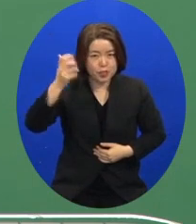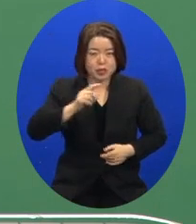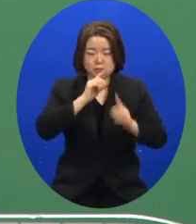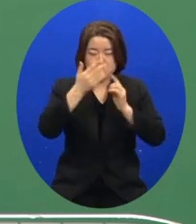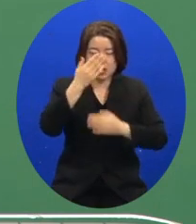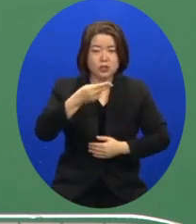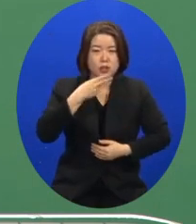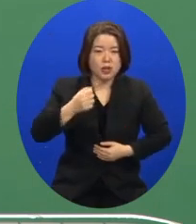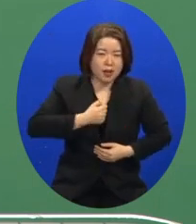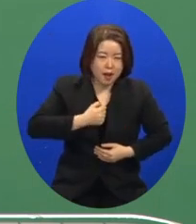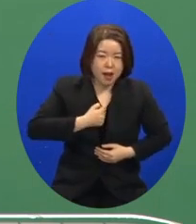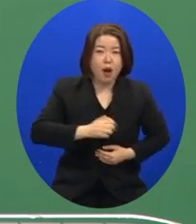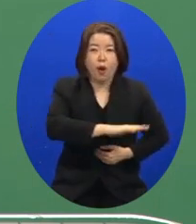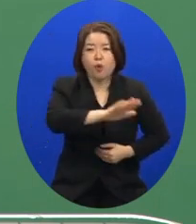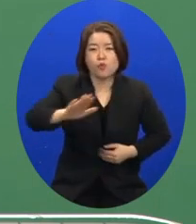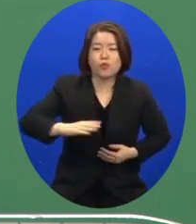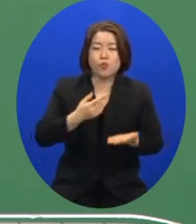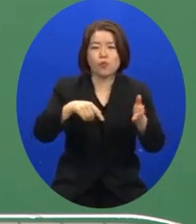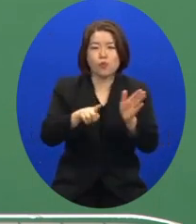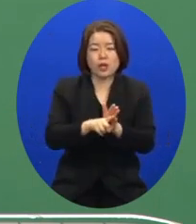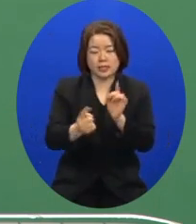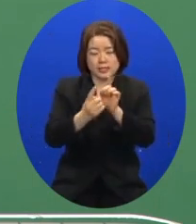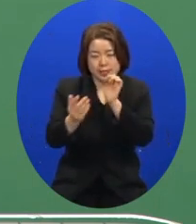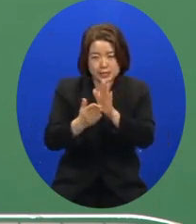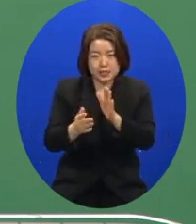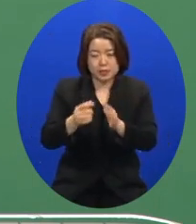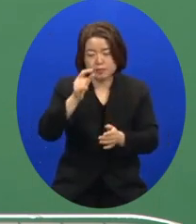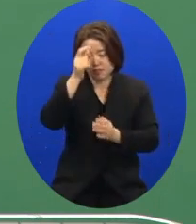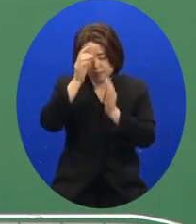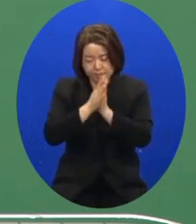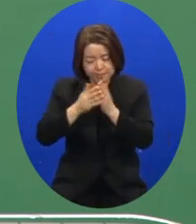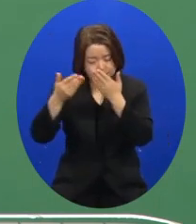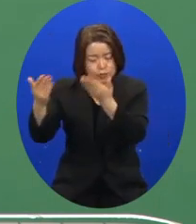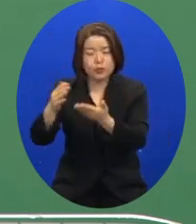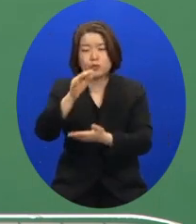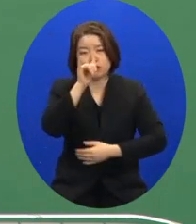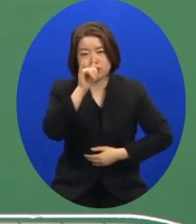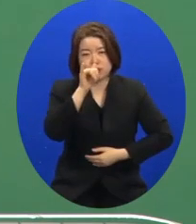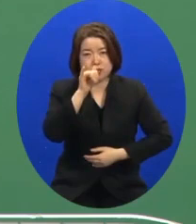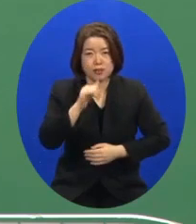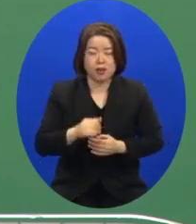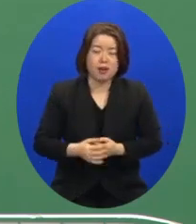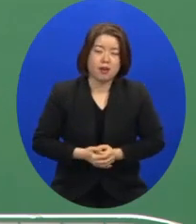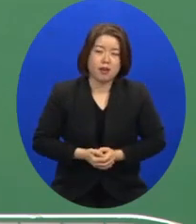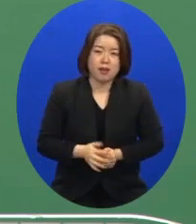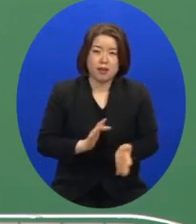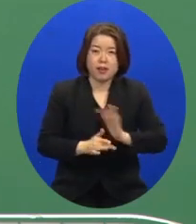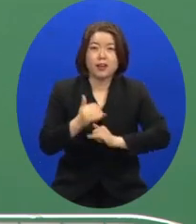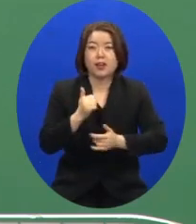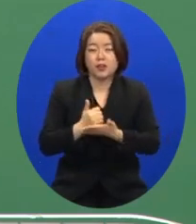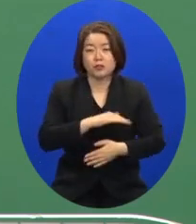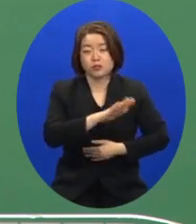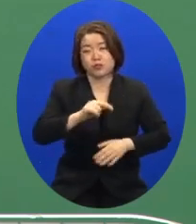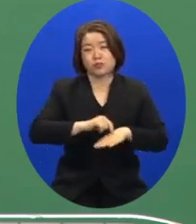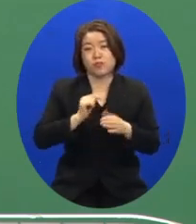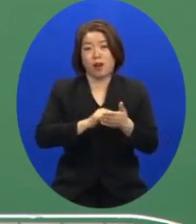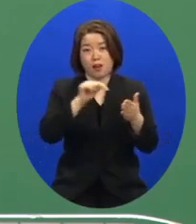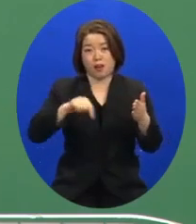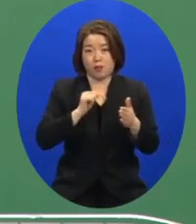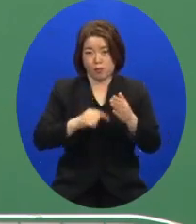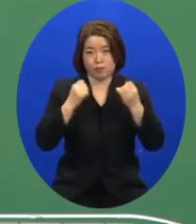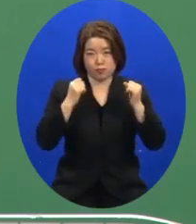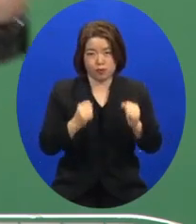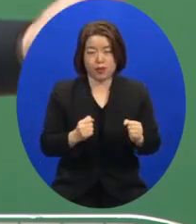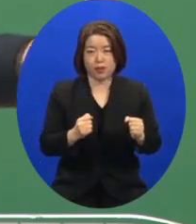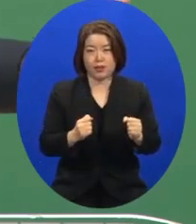수 없는 탄식으로 우리를 위하여 친히 간구하시느니라. 예수님께서 우리 마음에 거하신 것은